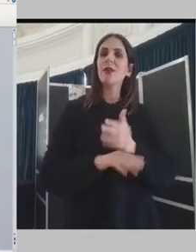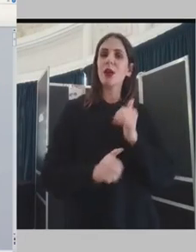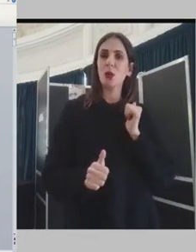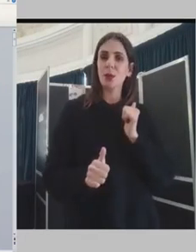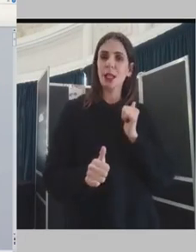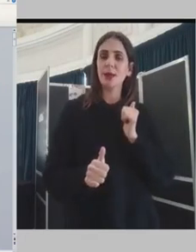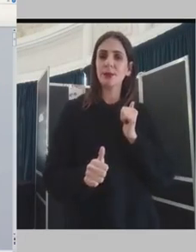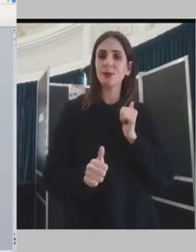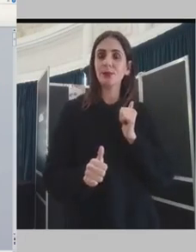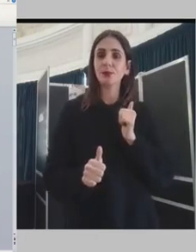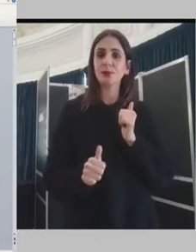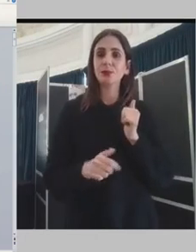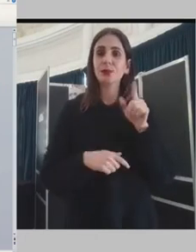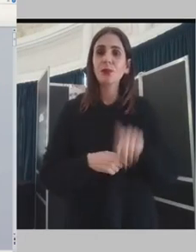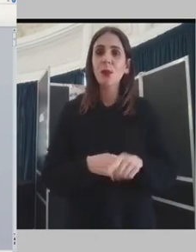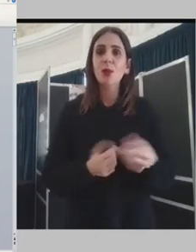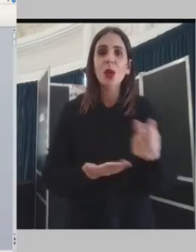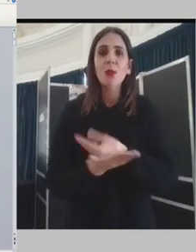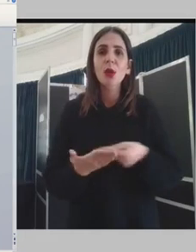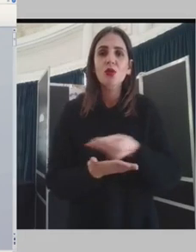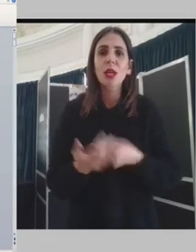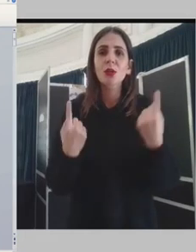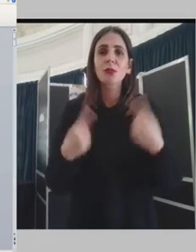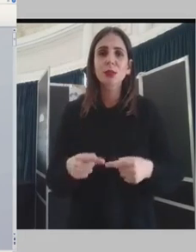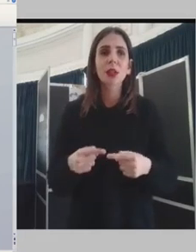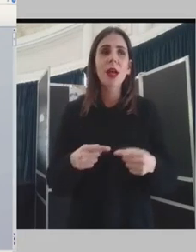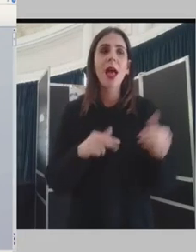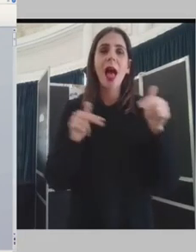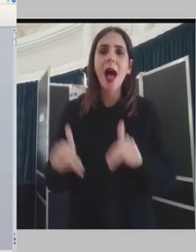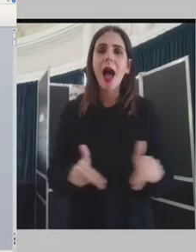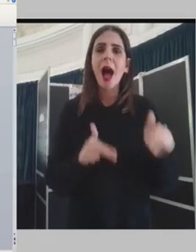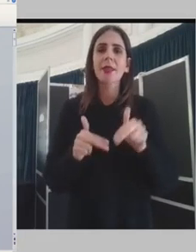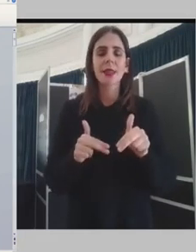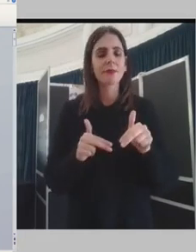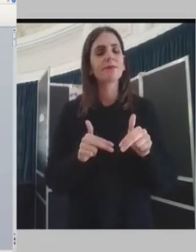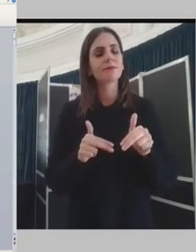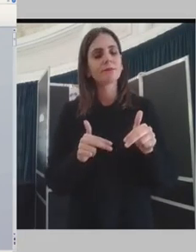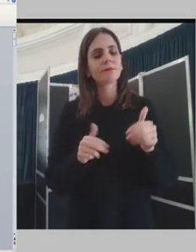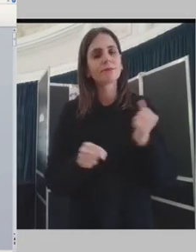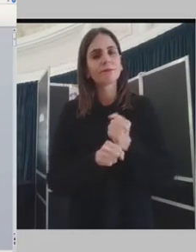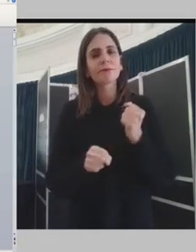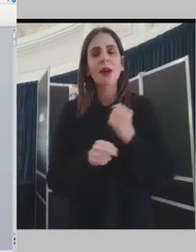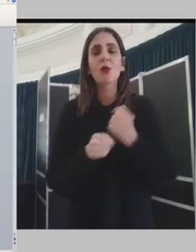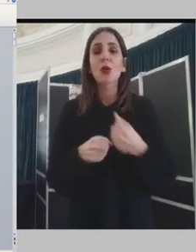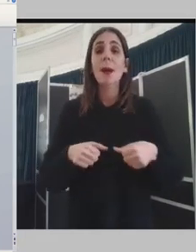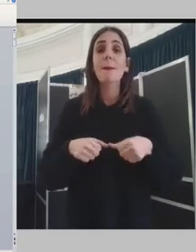che è stato ideato e portato avanti in questi anni si basa su tre punti